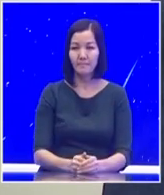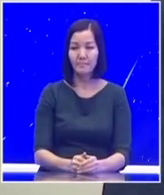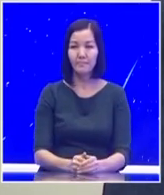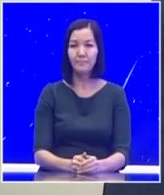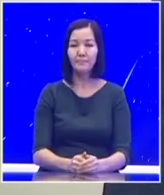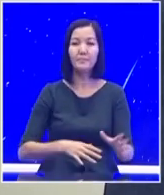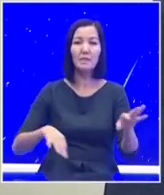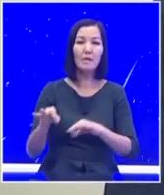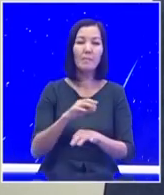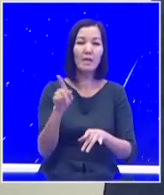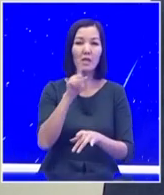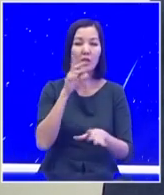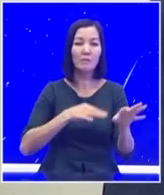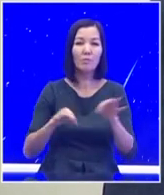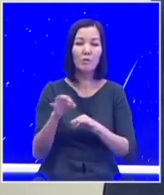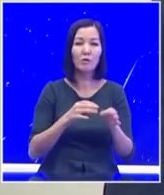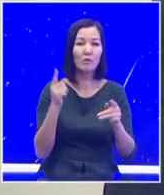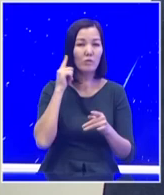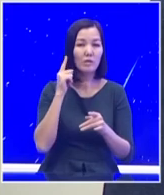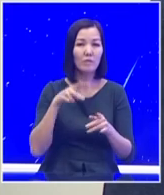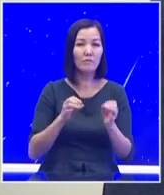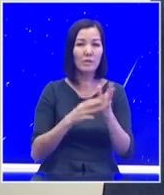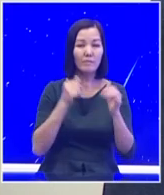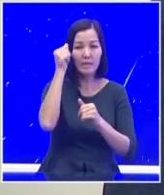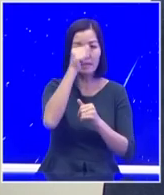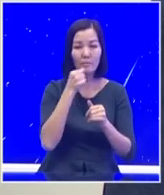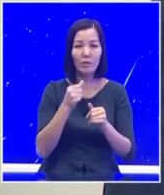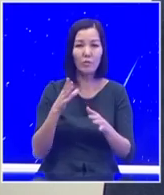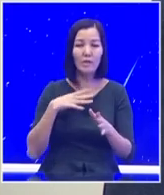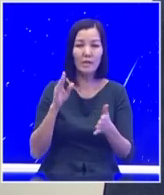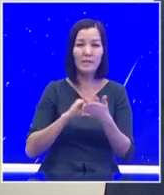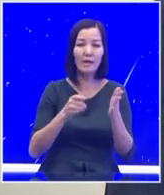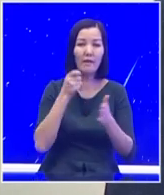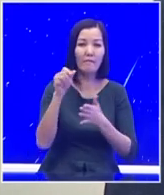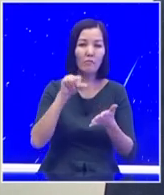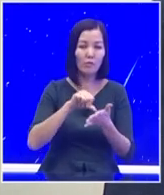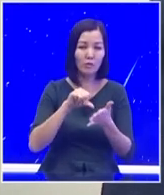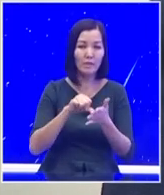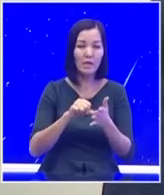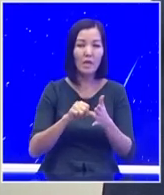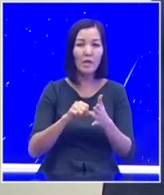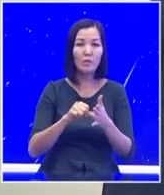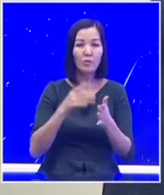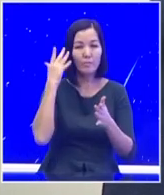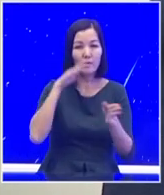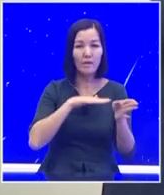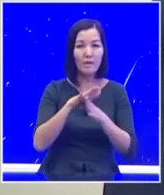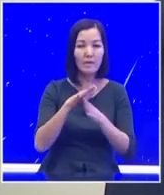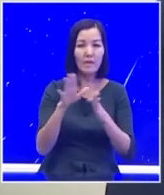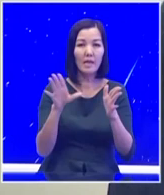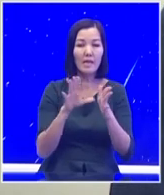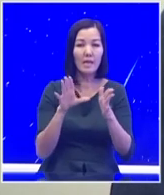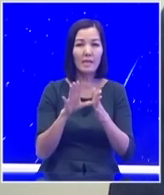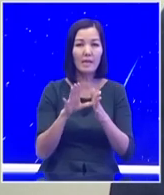О проекте JAS Project я услышал еще в 2017 году. Тогда же подал заявку на участие, чтобы реализовать идею проекта электромобилей